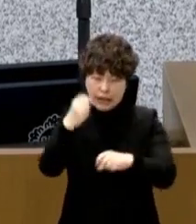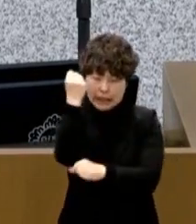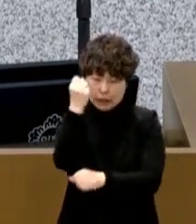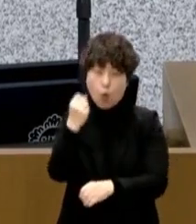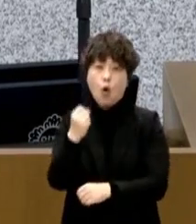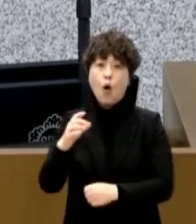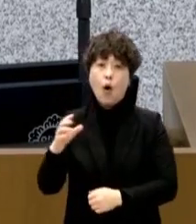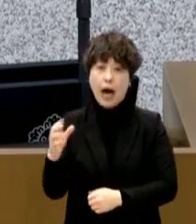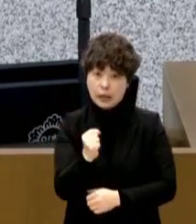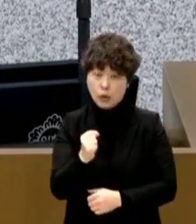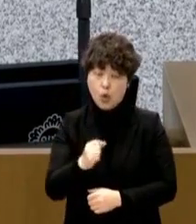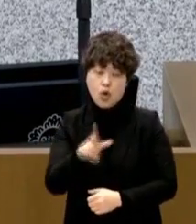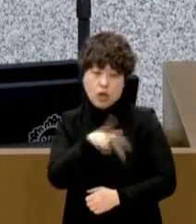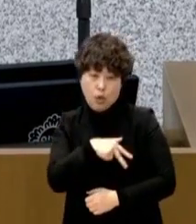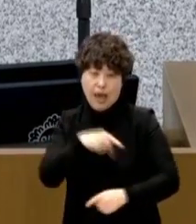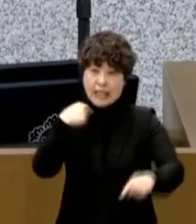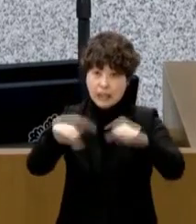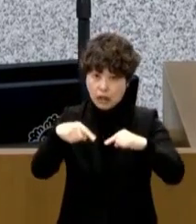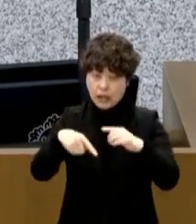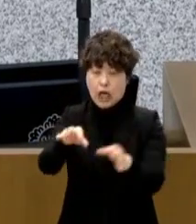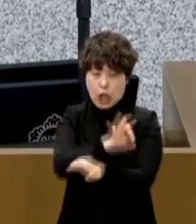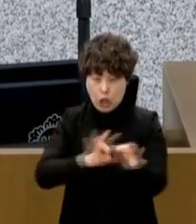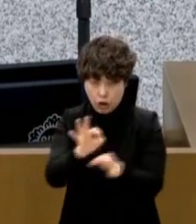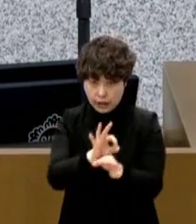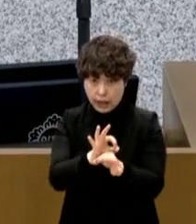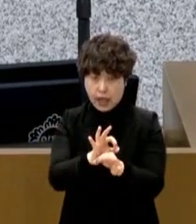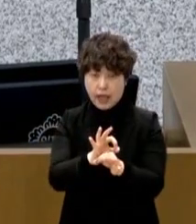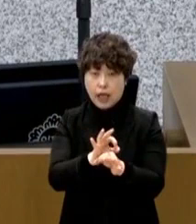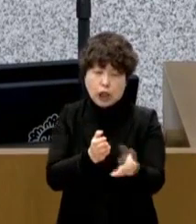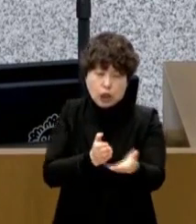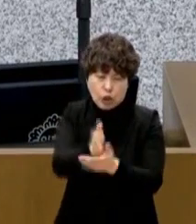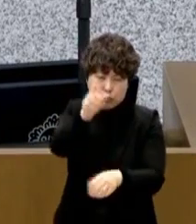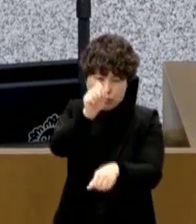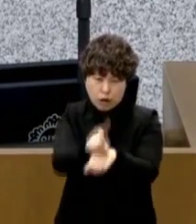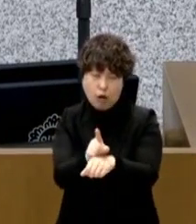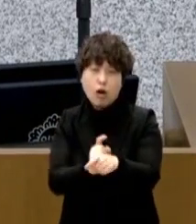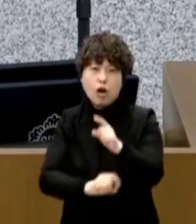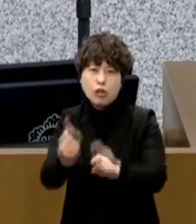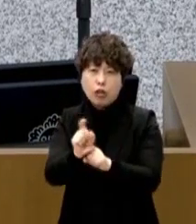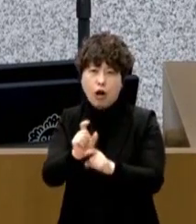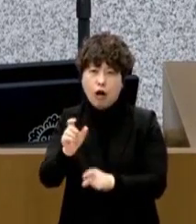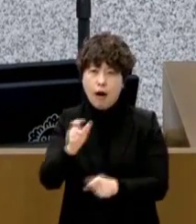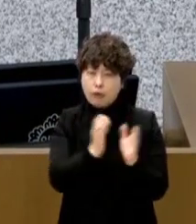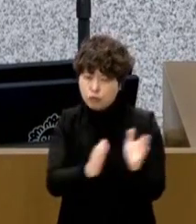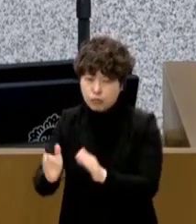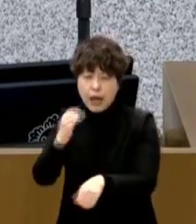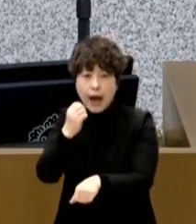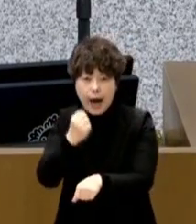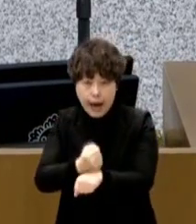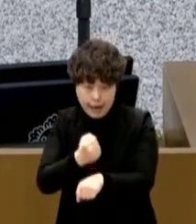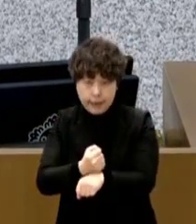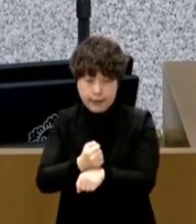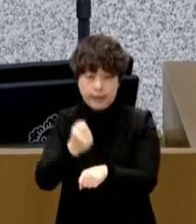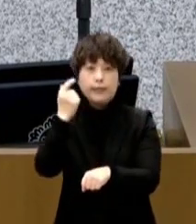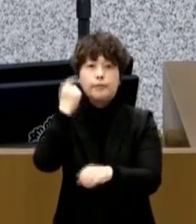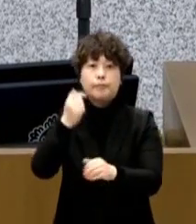삼아 의회의 정책 경쟁력, 전문성을 배가하는 발판으로